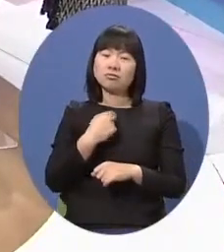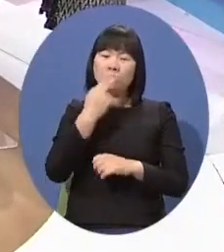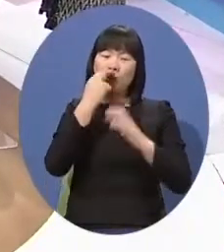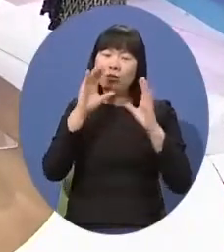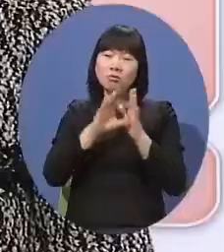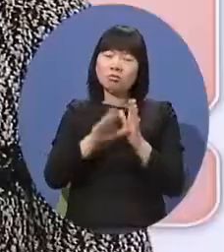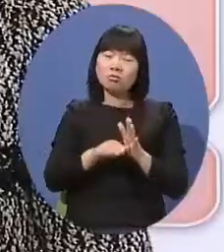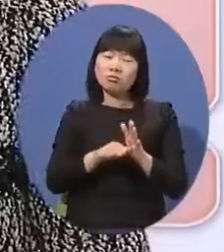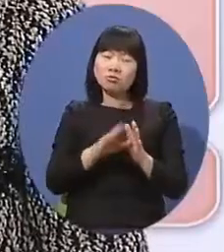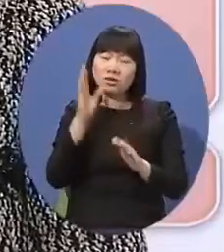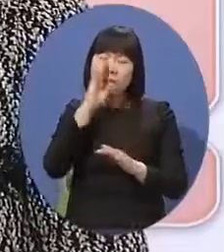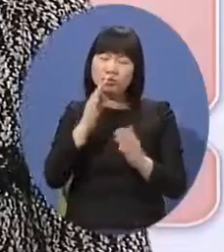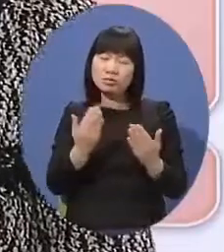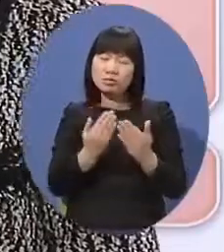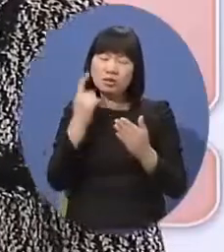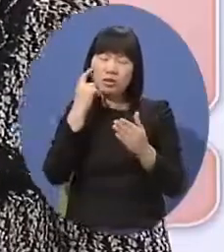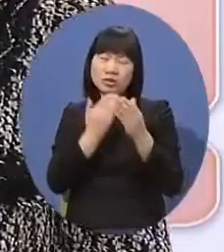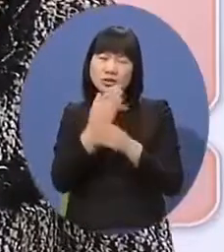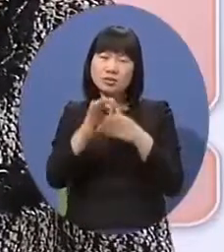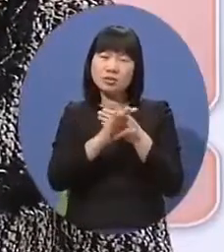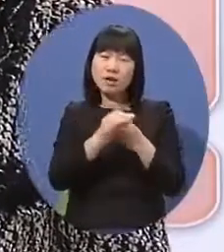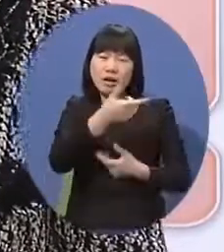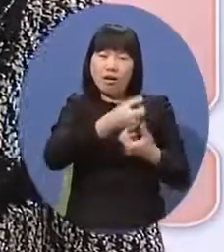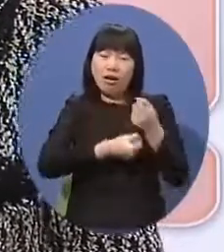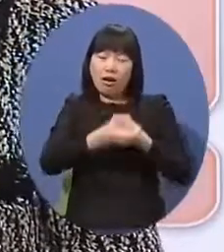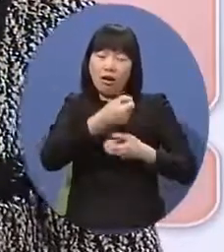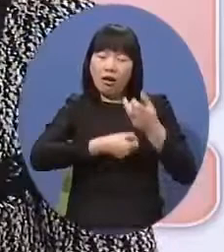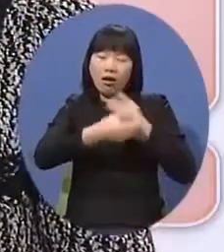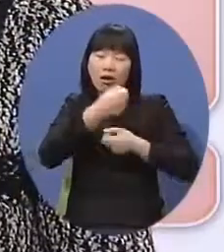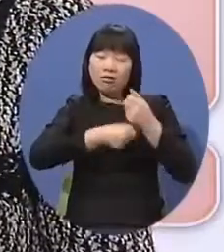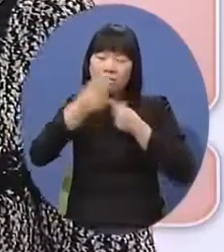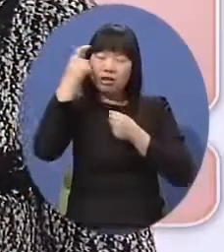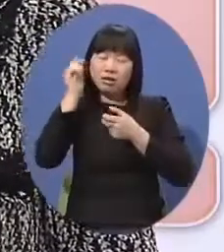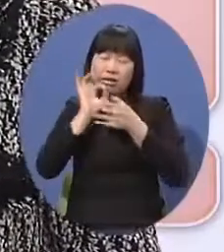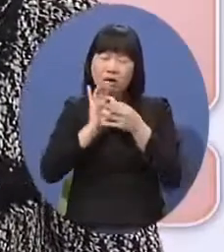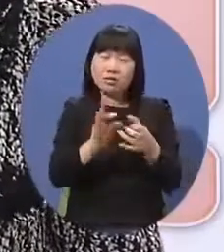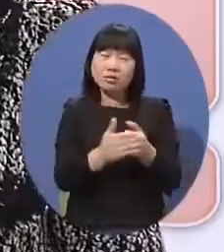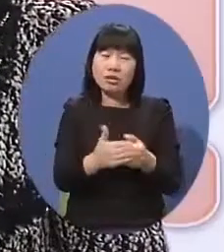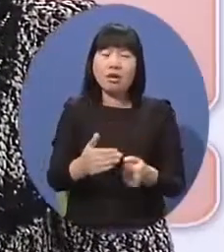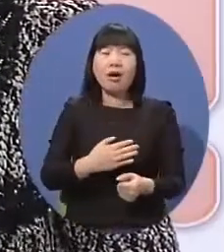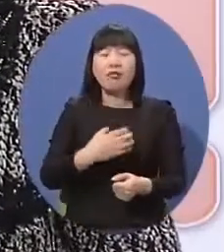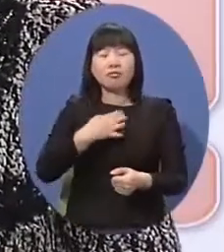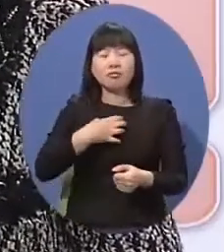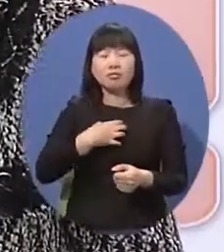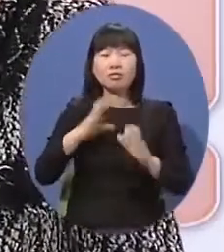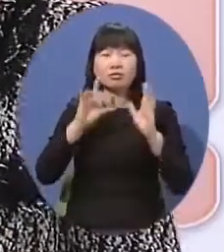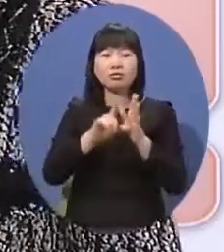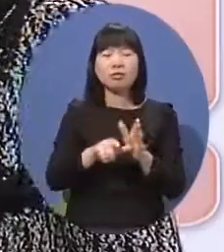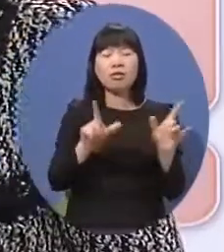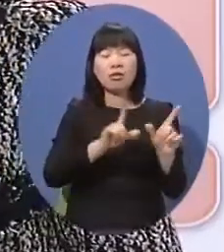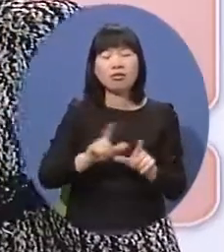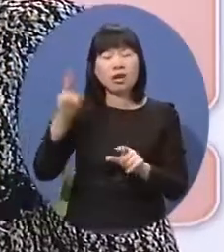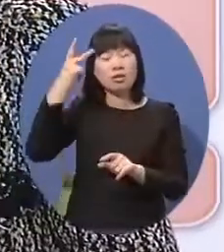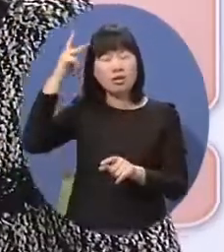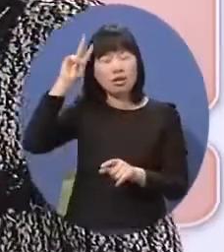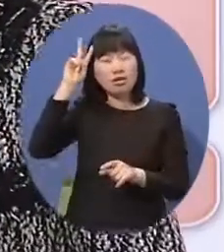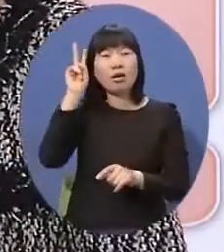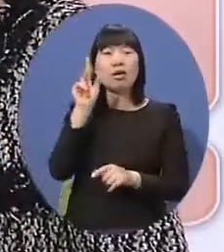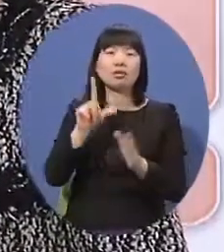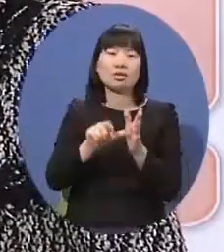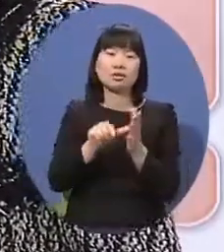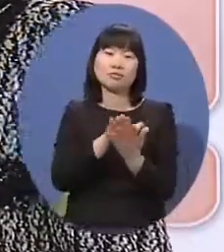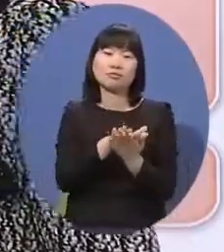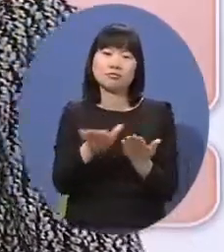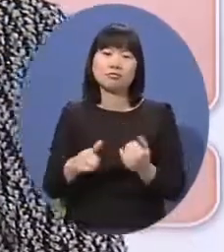때 좀 안 좋은 일이 한번 생각나면 줄줄이 안 좋았던 것들이 생각나서 내가 매우 끔찍한 유아기를 보냈구나라고 착각도 하게 되는